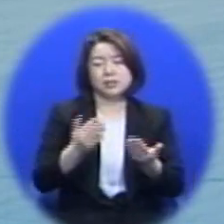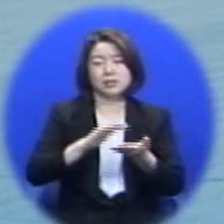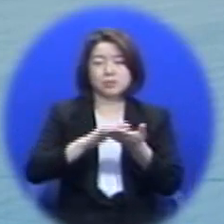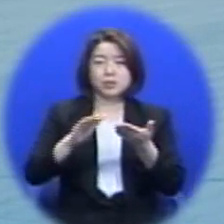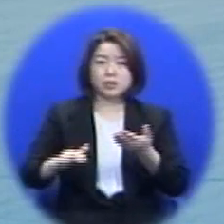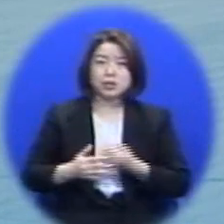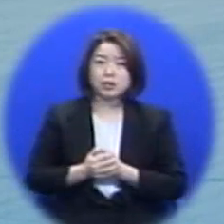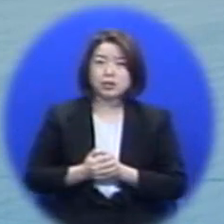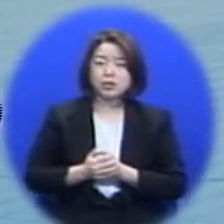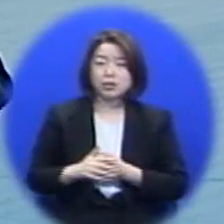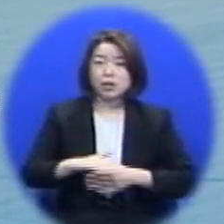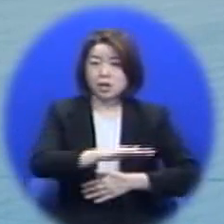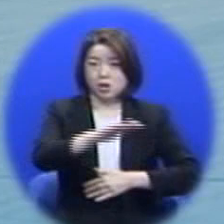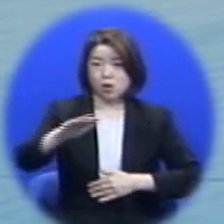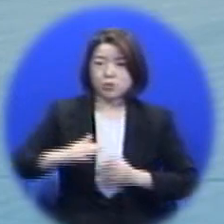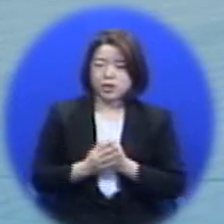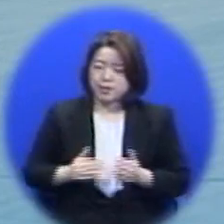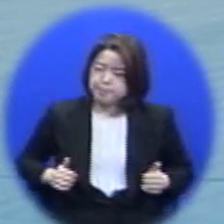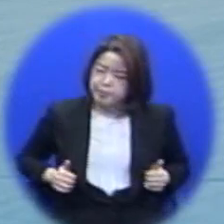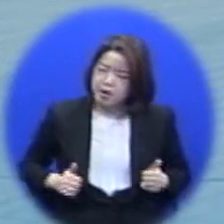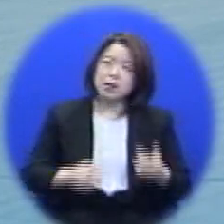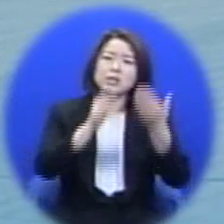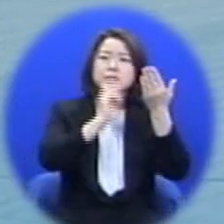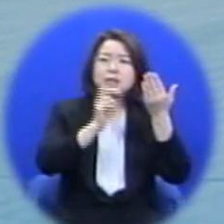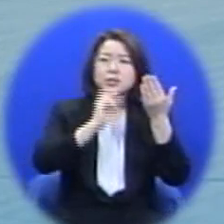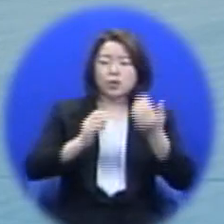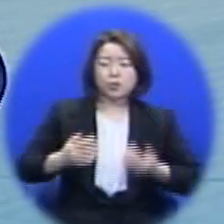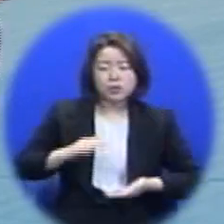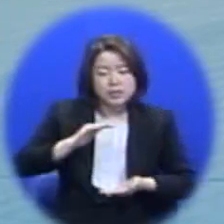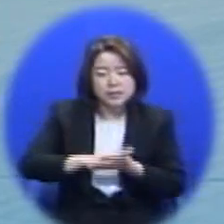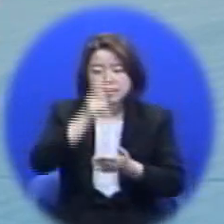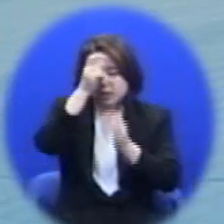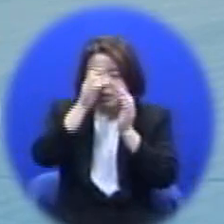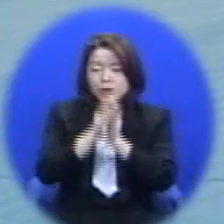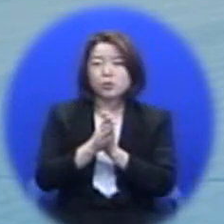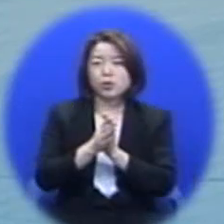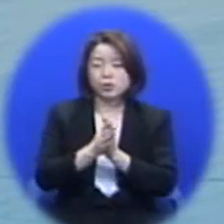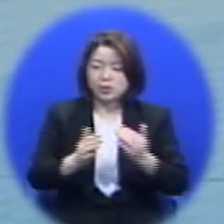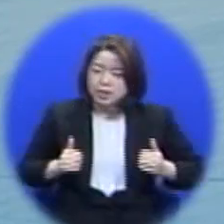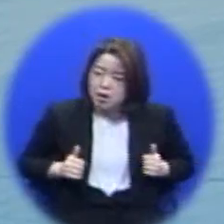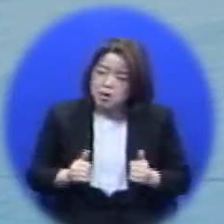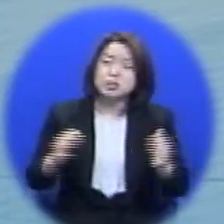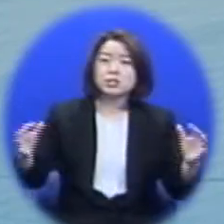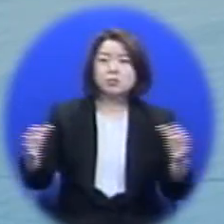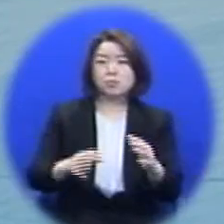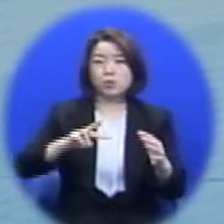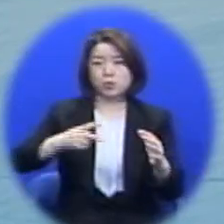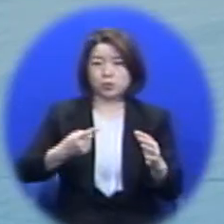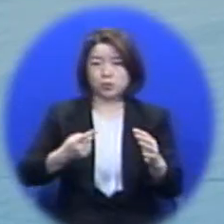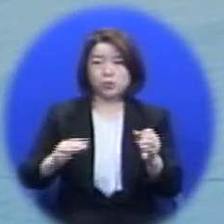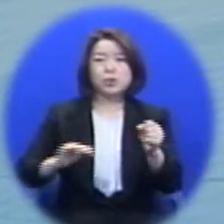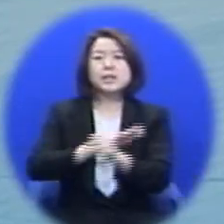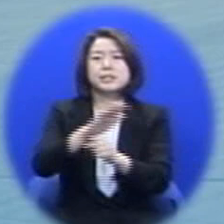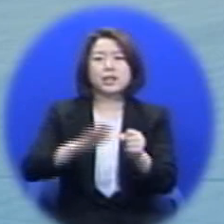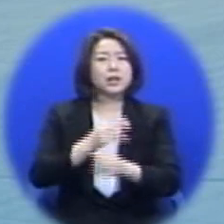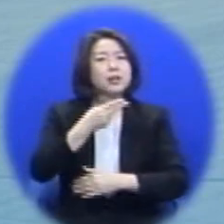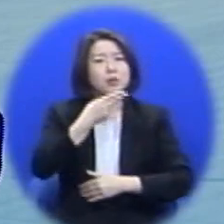여러분, 우리가 열심히 찬송하고 열심히 뜨겁게 기도하고 열심히 모여도 사랑이 없을 수